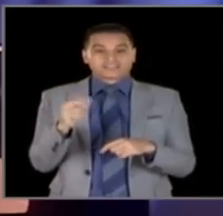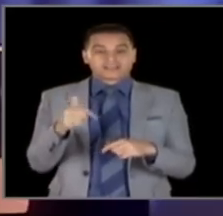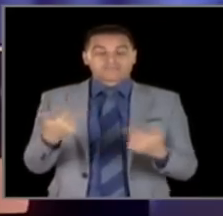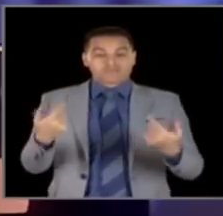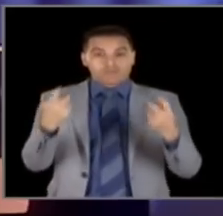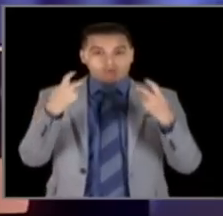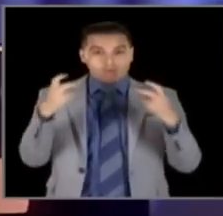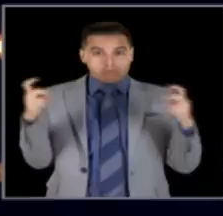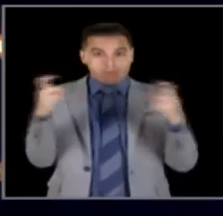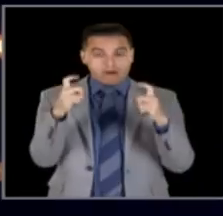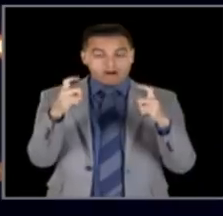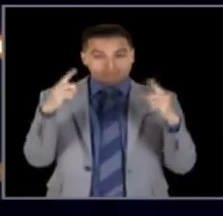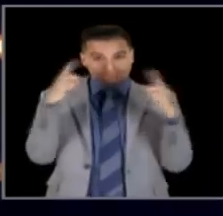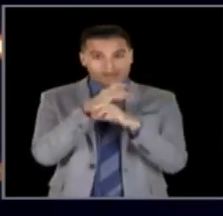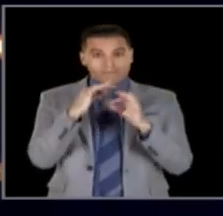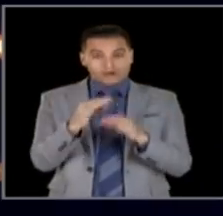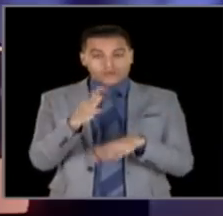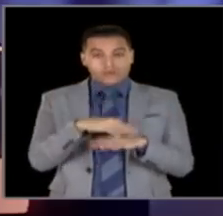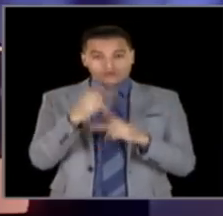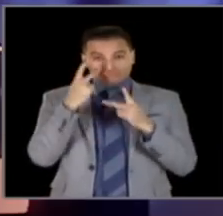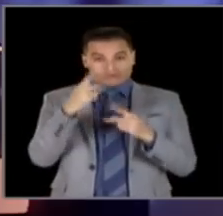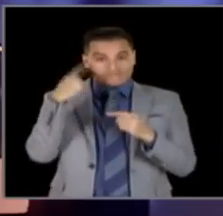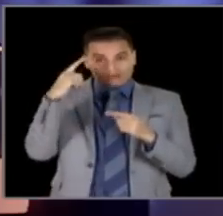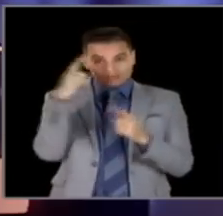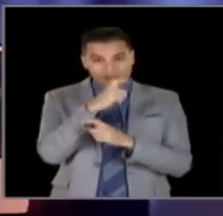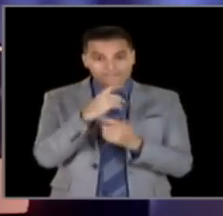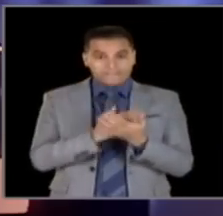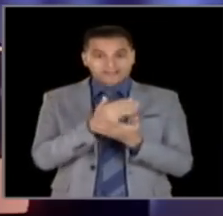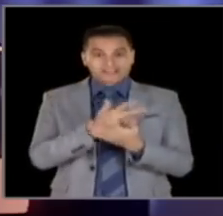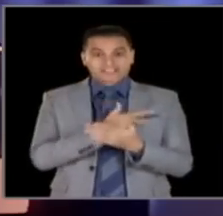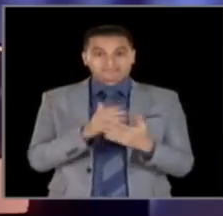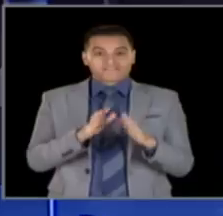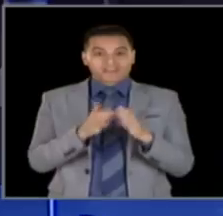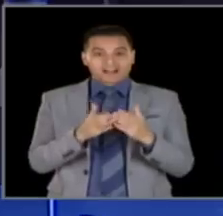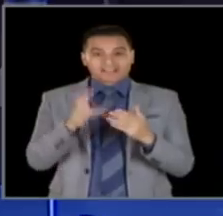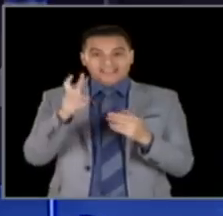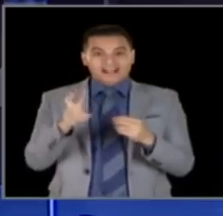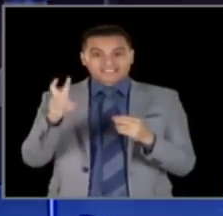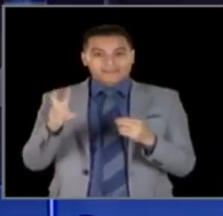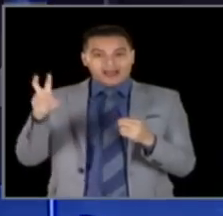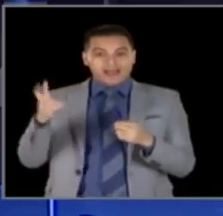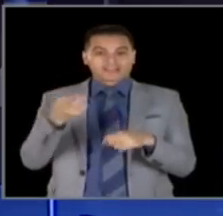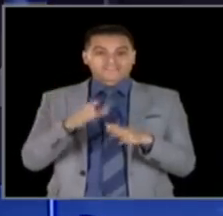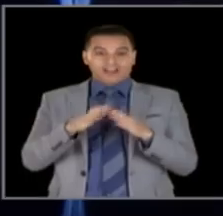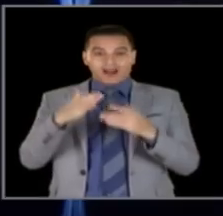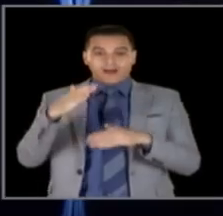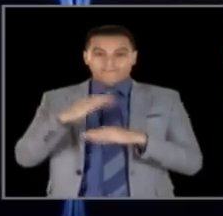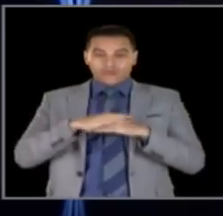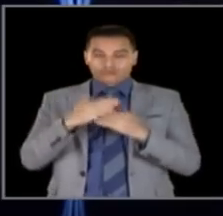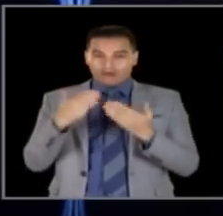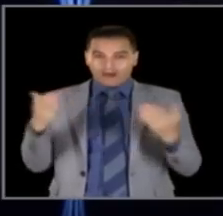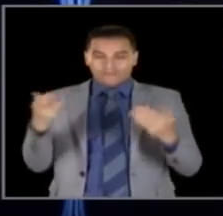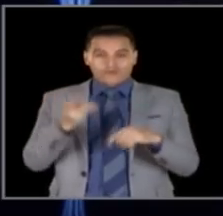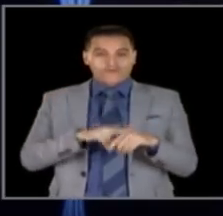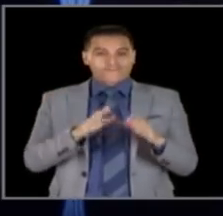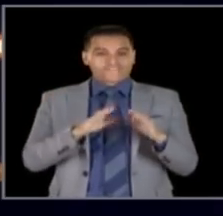انتحاريه وبندقية فعلا. كان كله متوقع كده من الاول من اسم الفرقتين، فرقه ثلاث سبعات فرقه محترمه. انا حاسس ان احنا داخلين خناقه مش